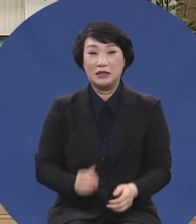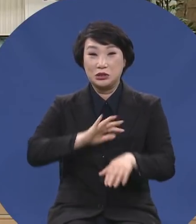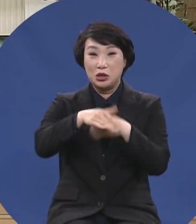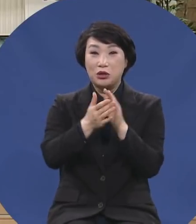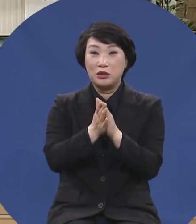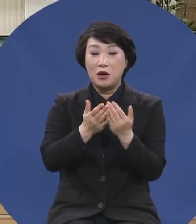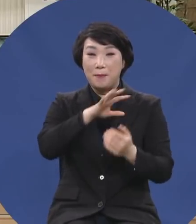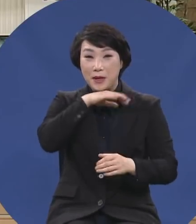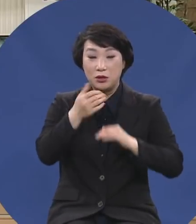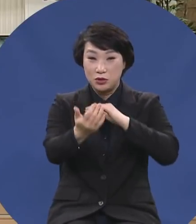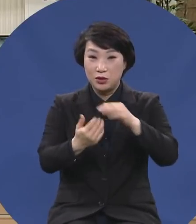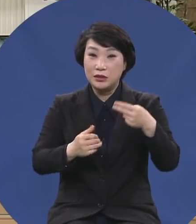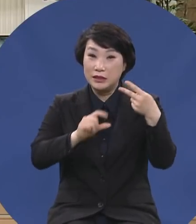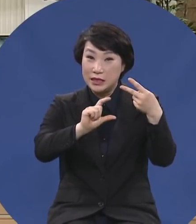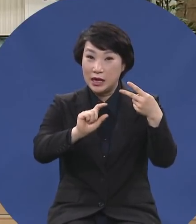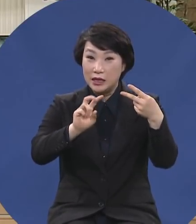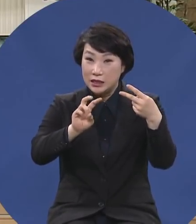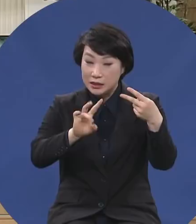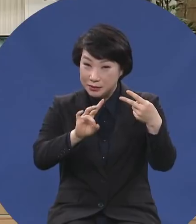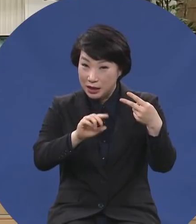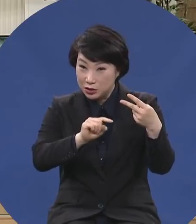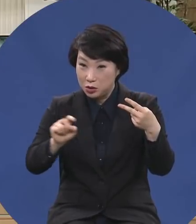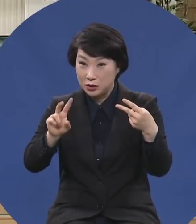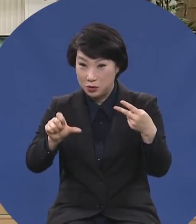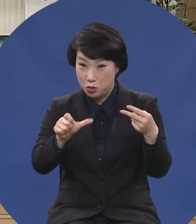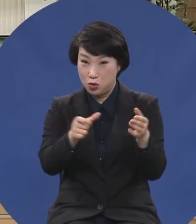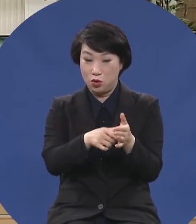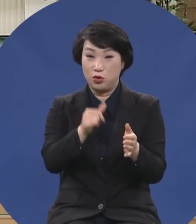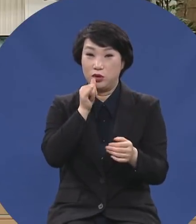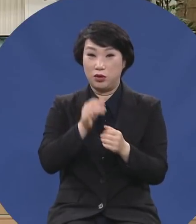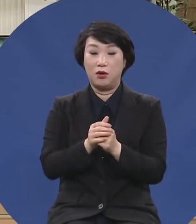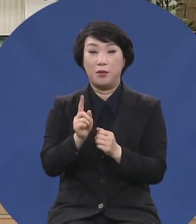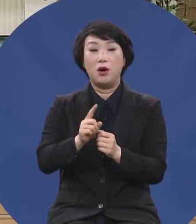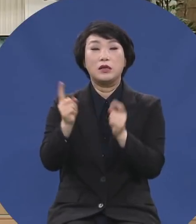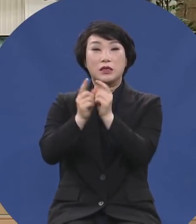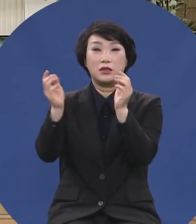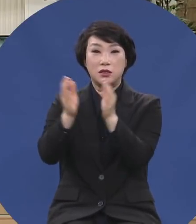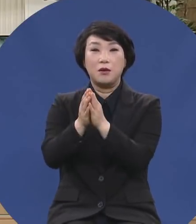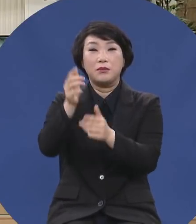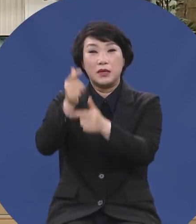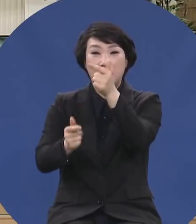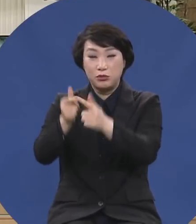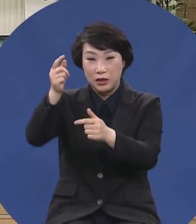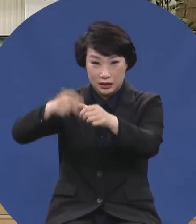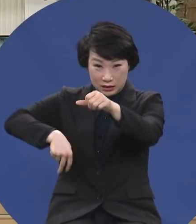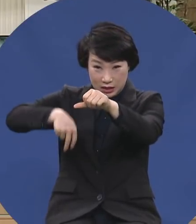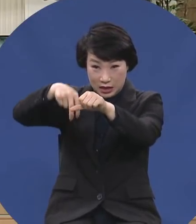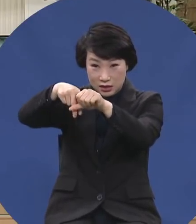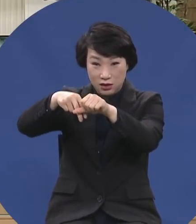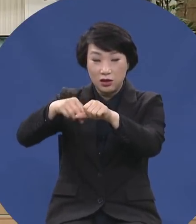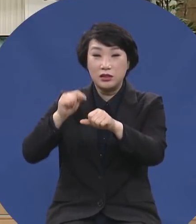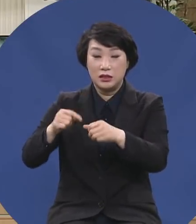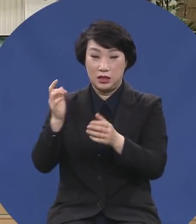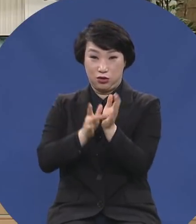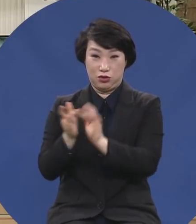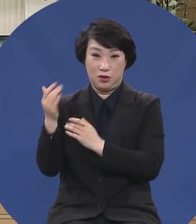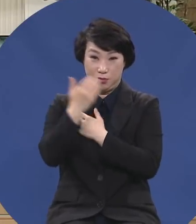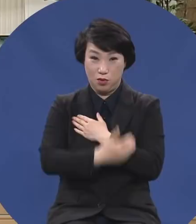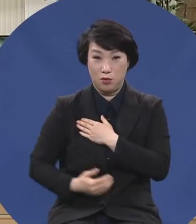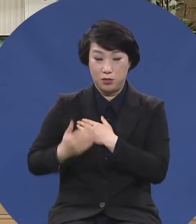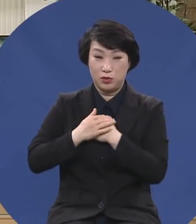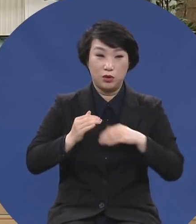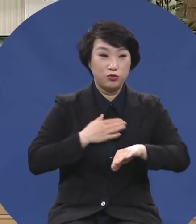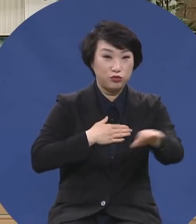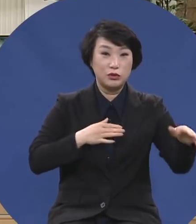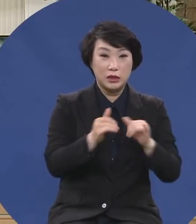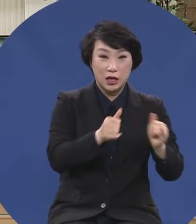베드로전서 2장 24절로 25절에 친히 나무에 달려 그 몸으로 우리 죄를